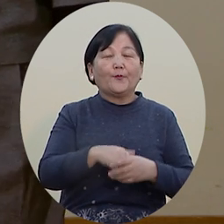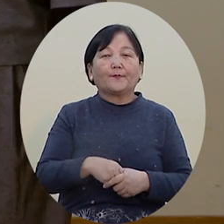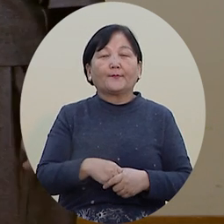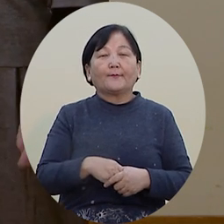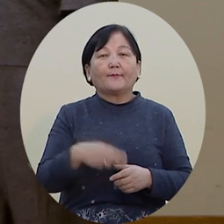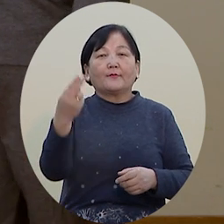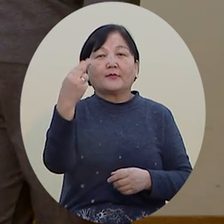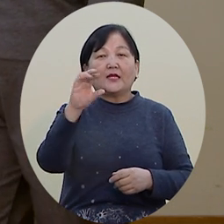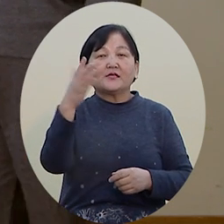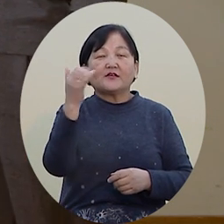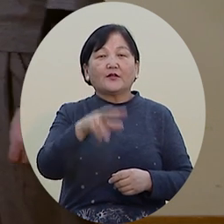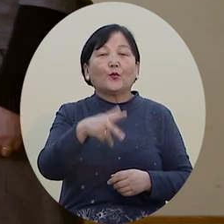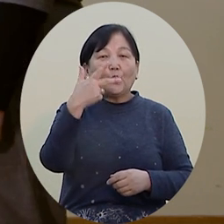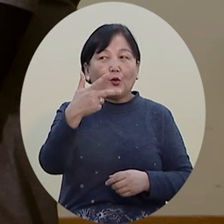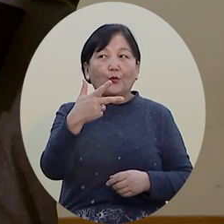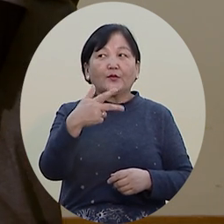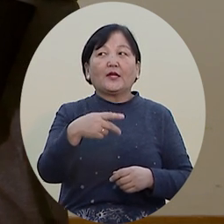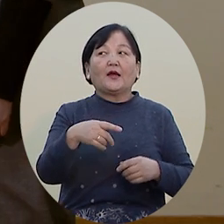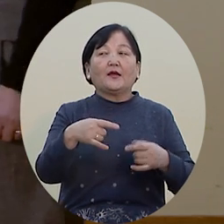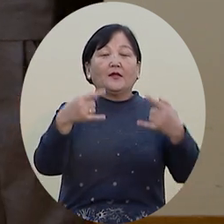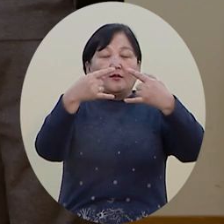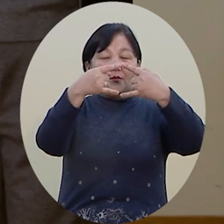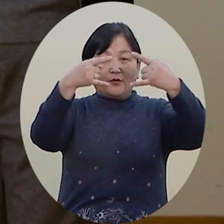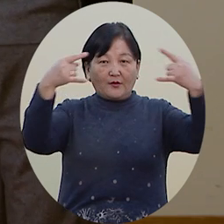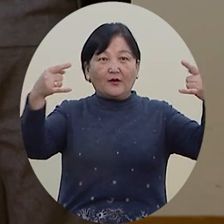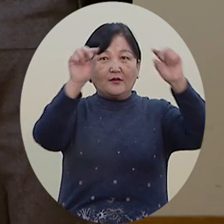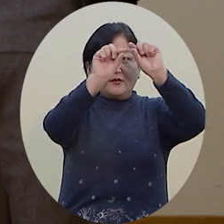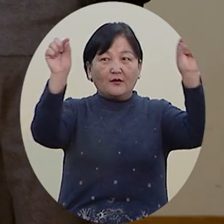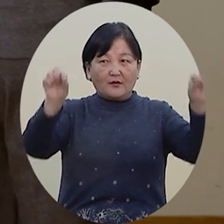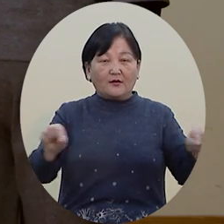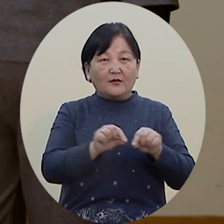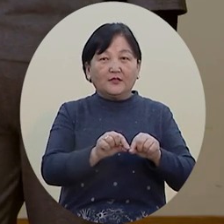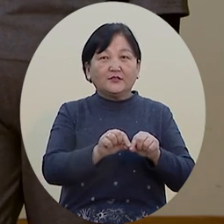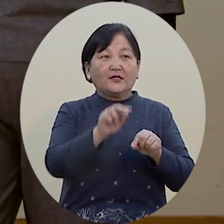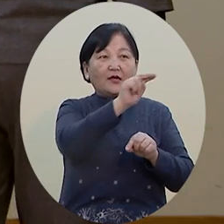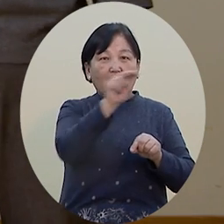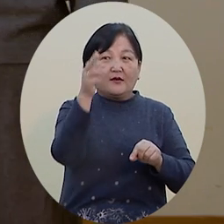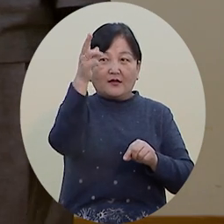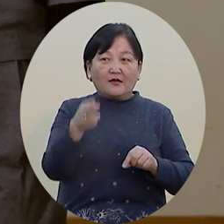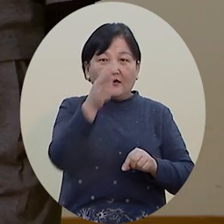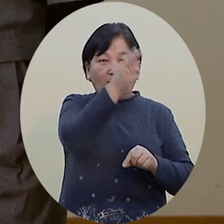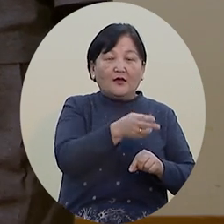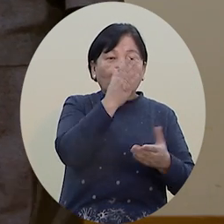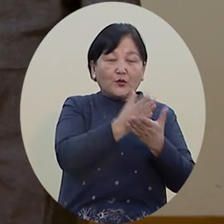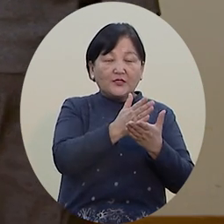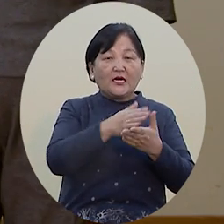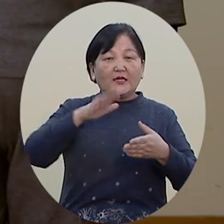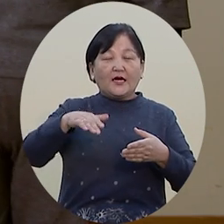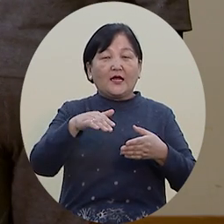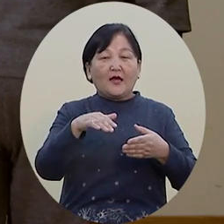дээр бүгд нар хүснэгтийн шугамыг гүйцээж зурах, арилгах гэсэн энэ дасгал ажлыг ажиллана.